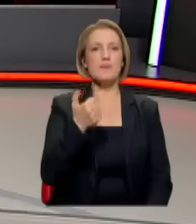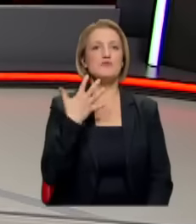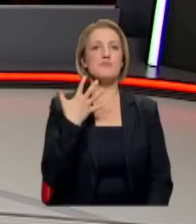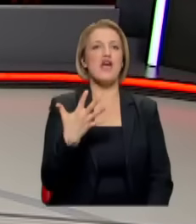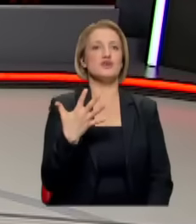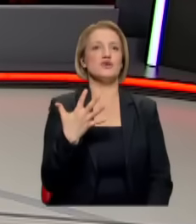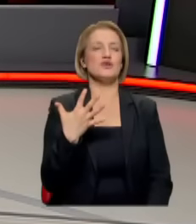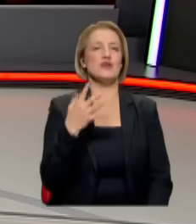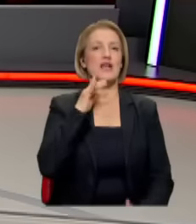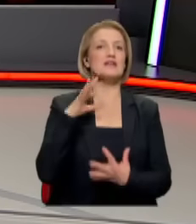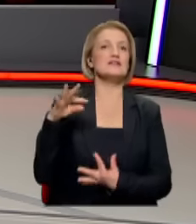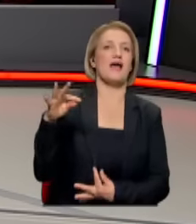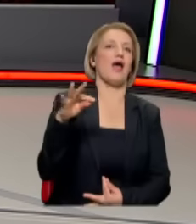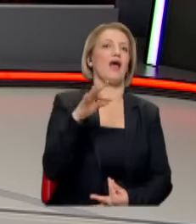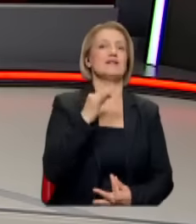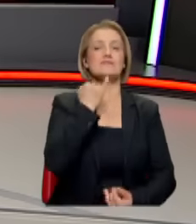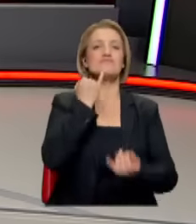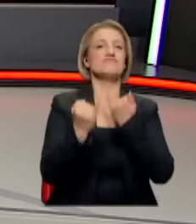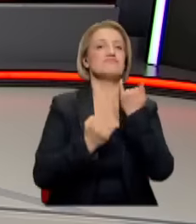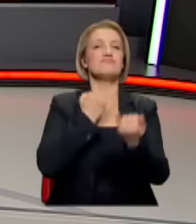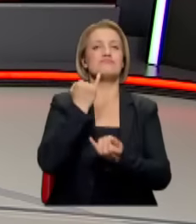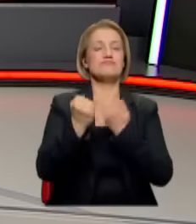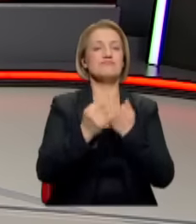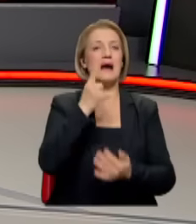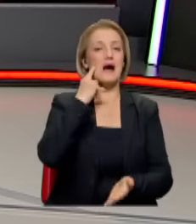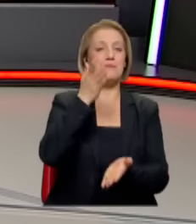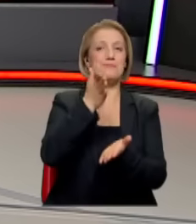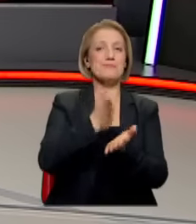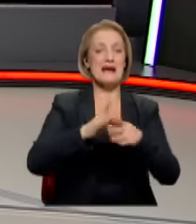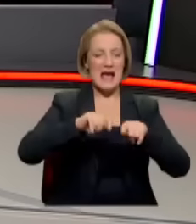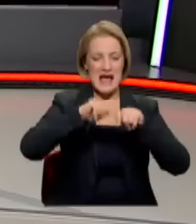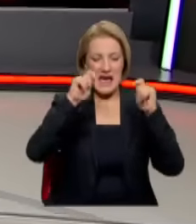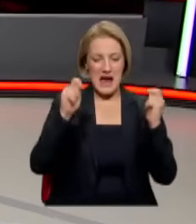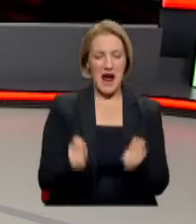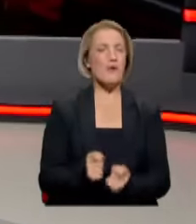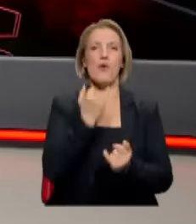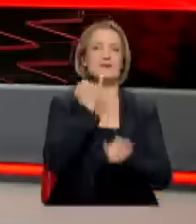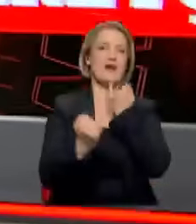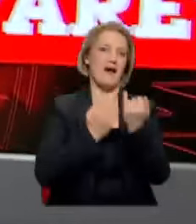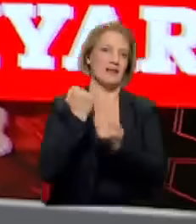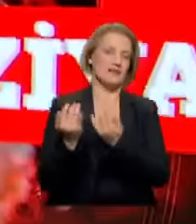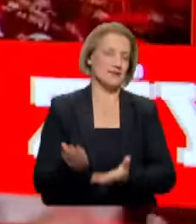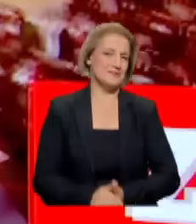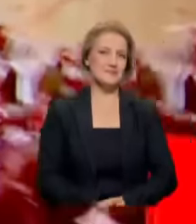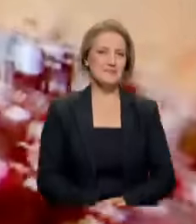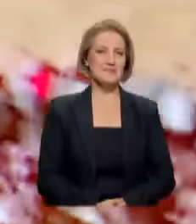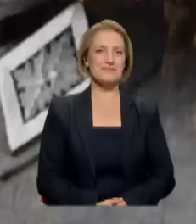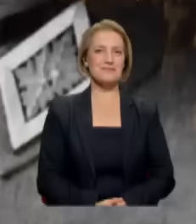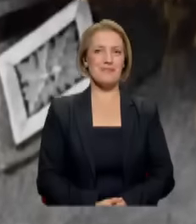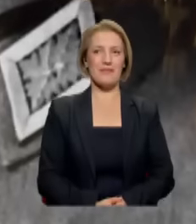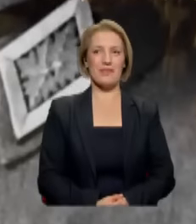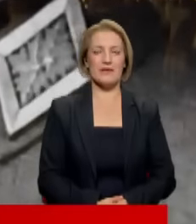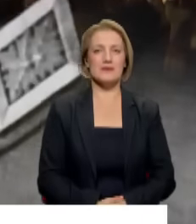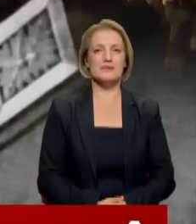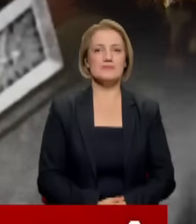365 insan ziyaretçi Anıt kabir rekor ziyaretçi